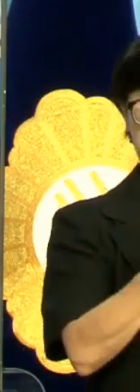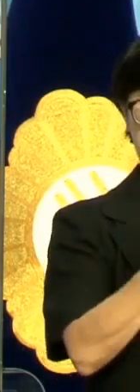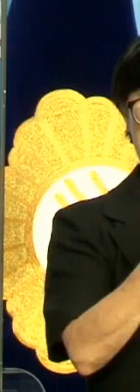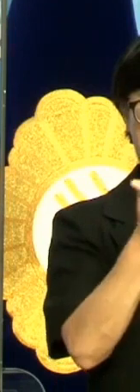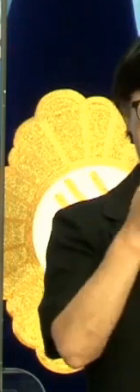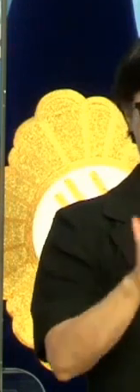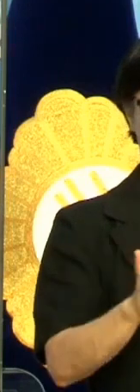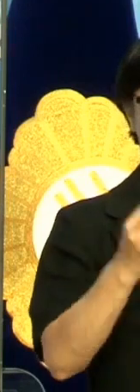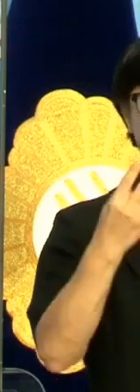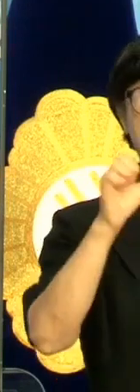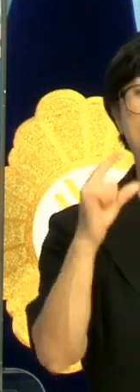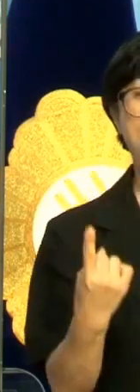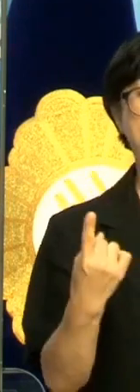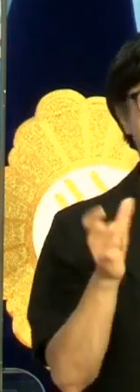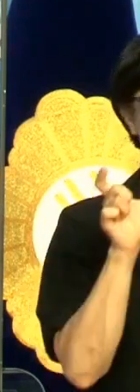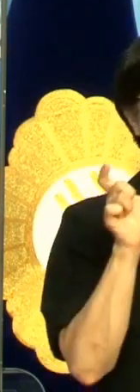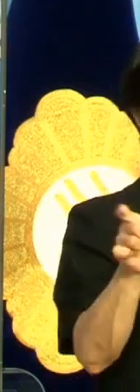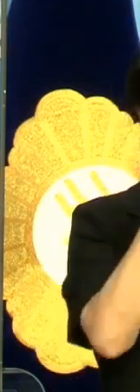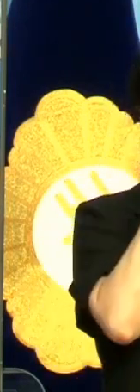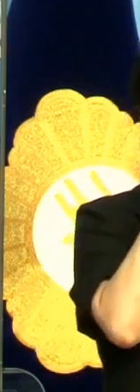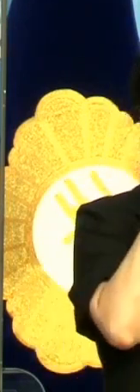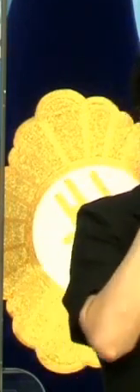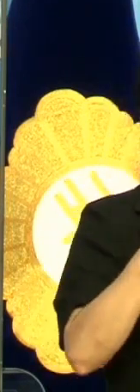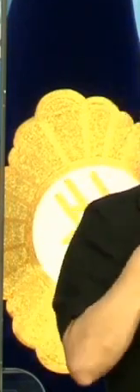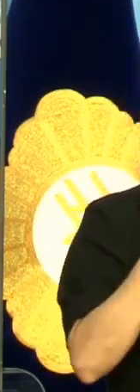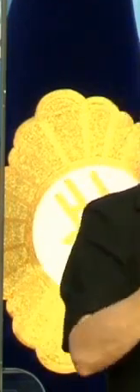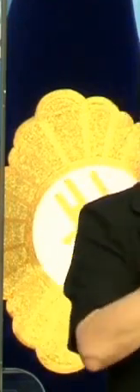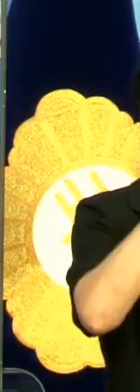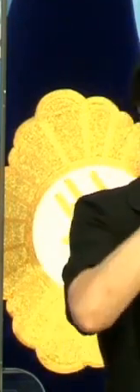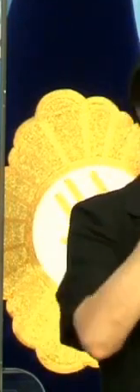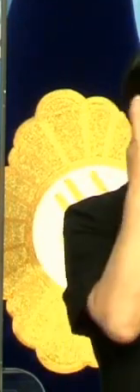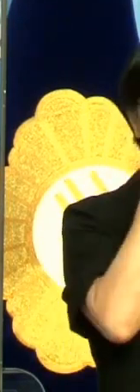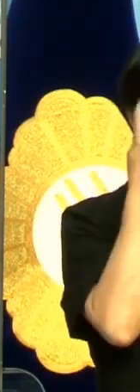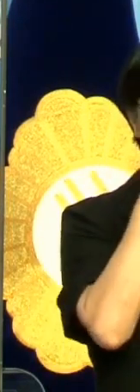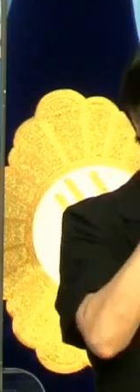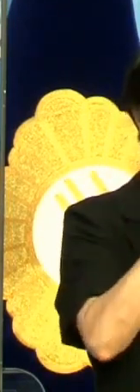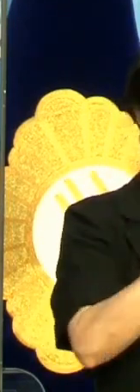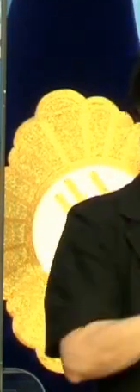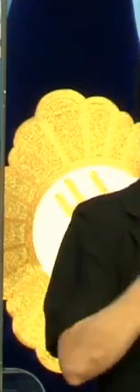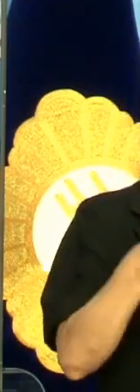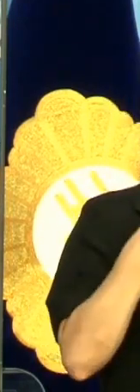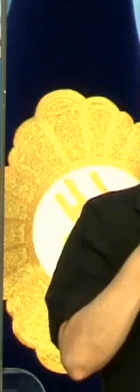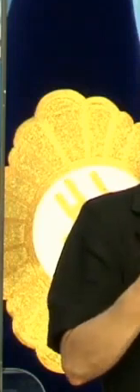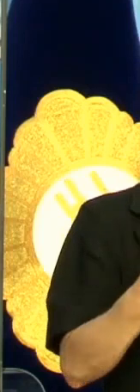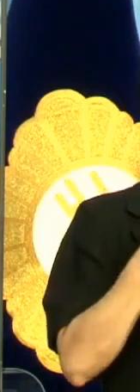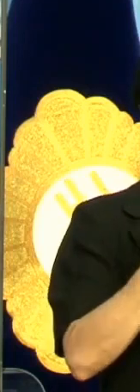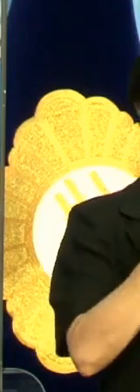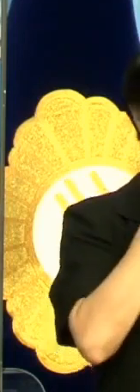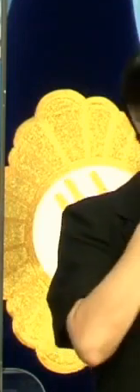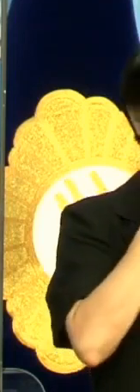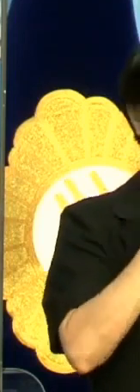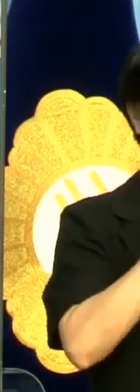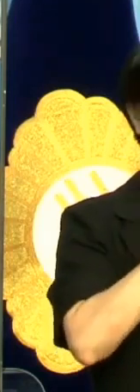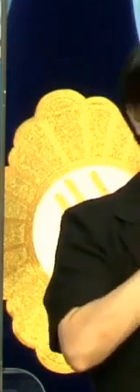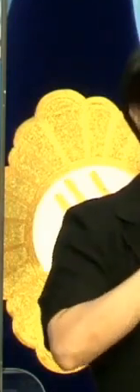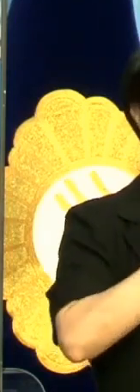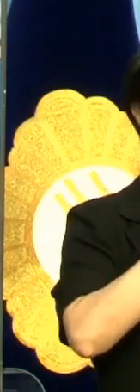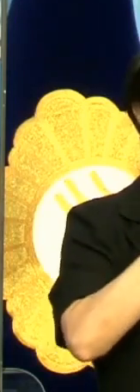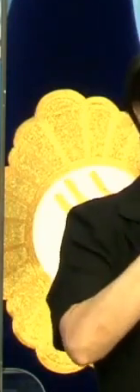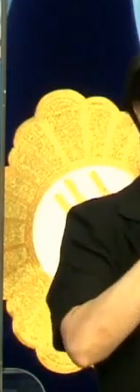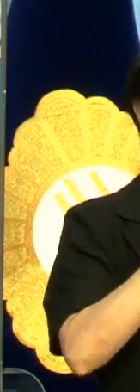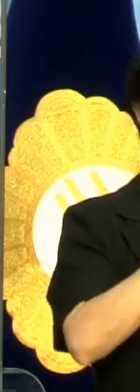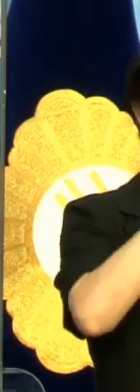3항 에 명시된 군 병원 시민은 현역병 등의 건강보험 요양에 관한 훈령 제 4조에